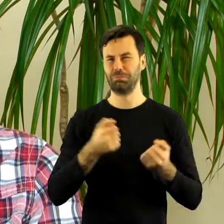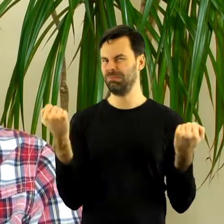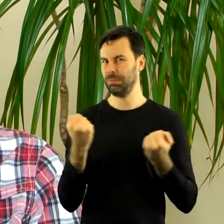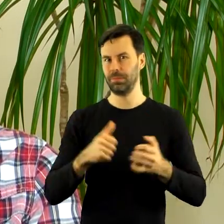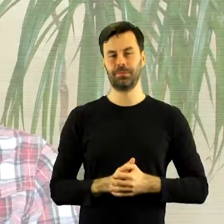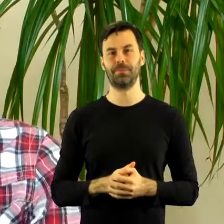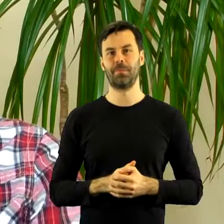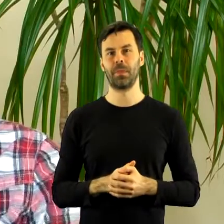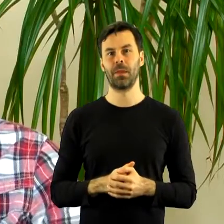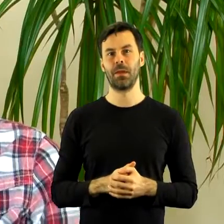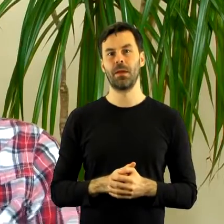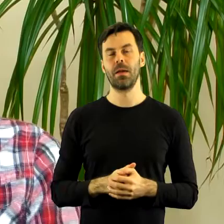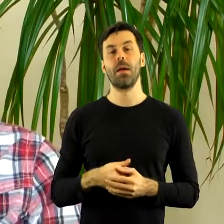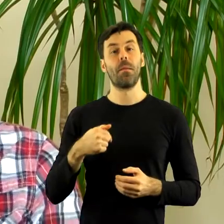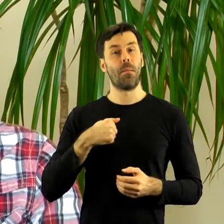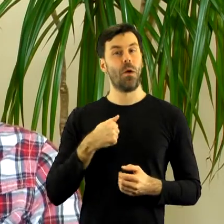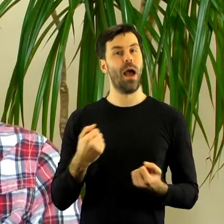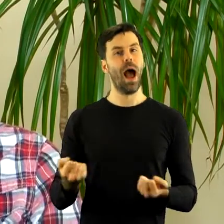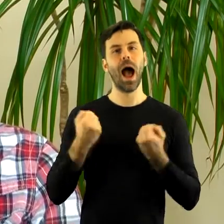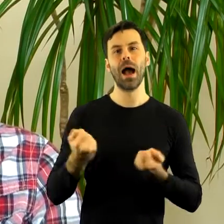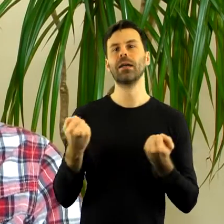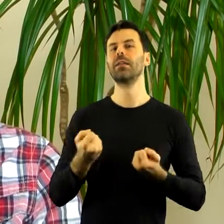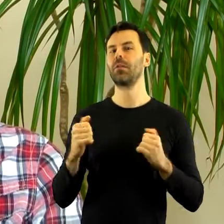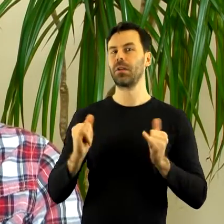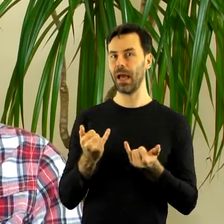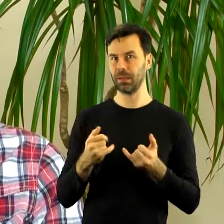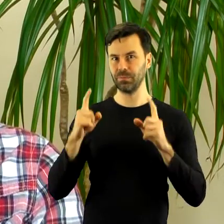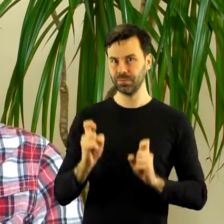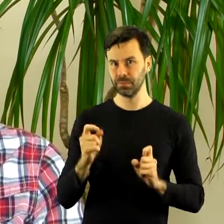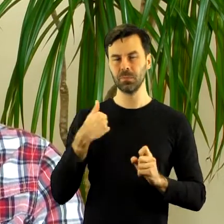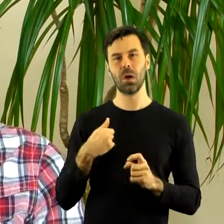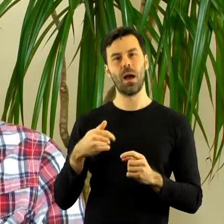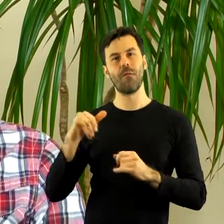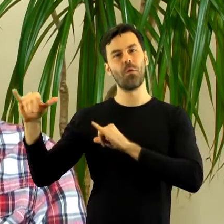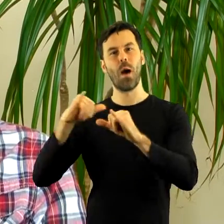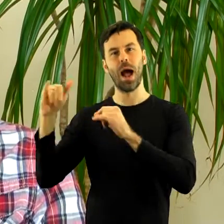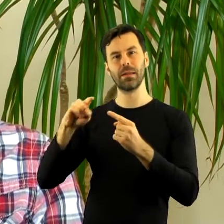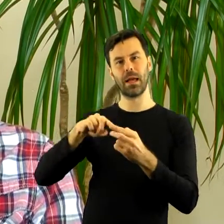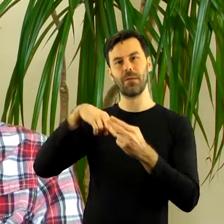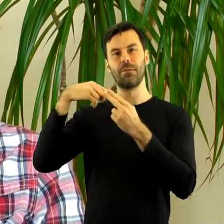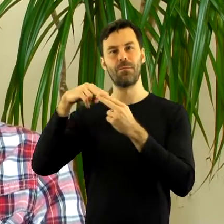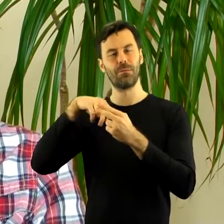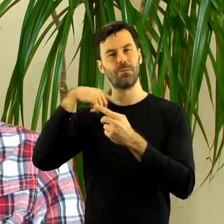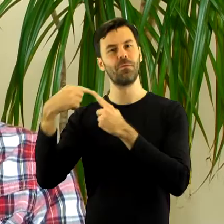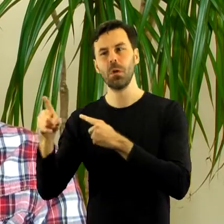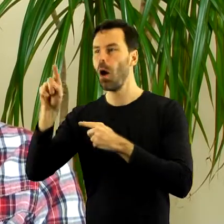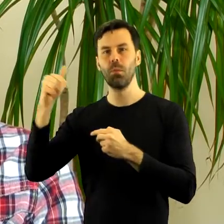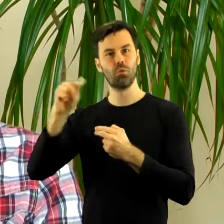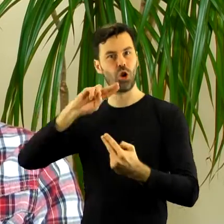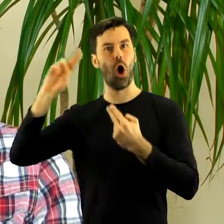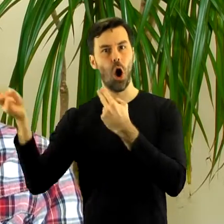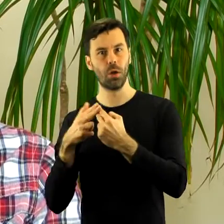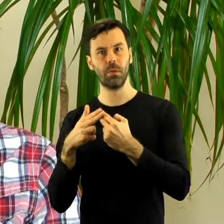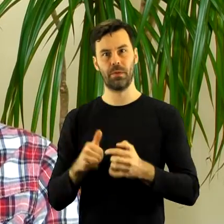duży sukces. Nasza aktywność rozpoczęła się od korespondencji z władzami. No, w świetle prawa